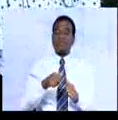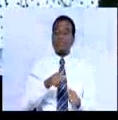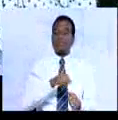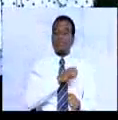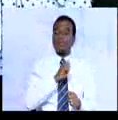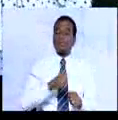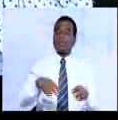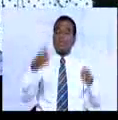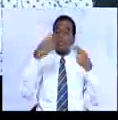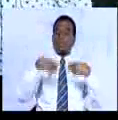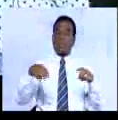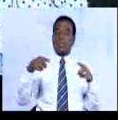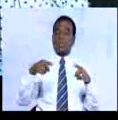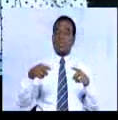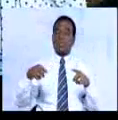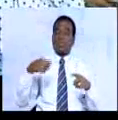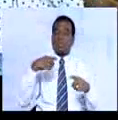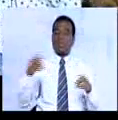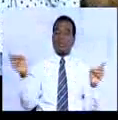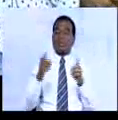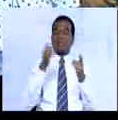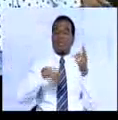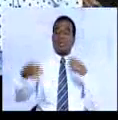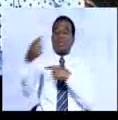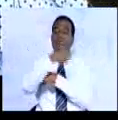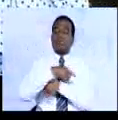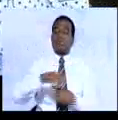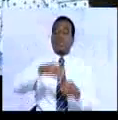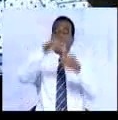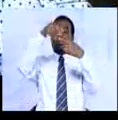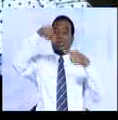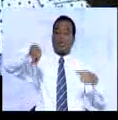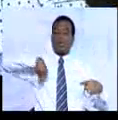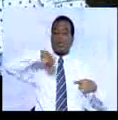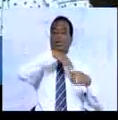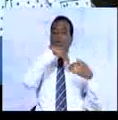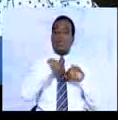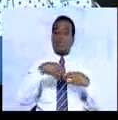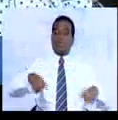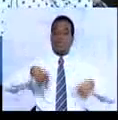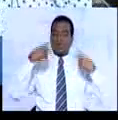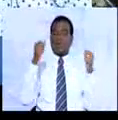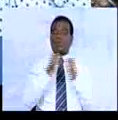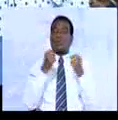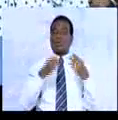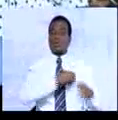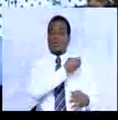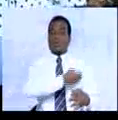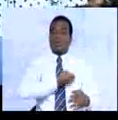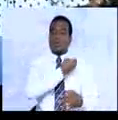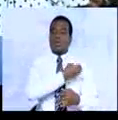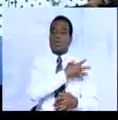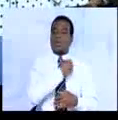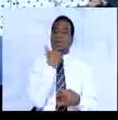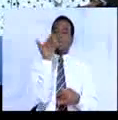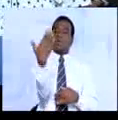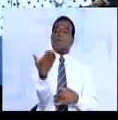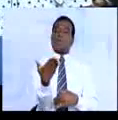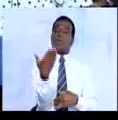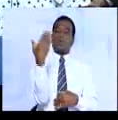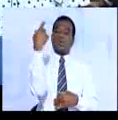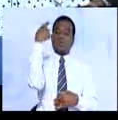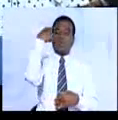raconter cette journée exceptionnelle que nous avons vécue, pleine d'émotions. Et je les remercie de